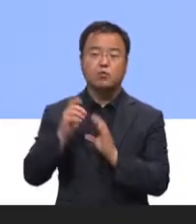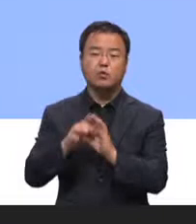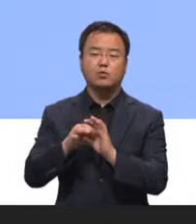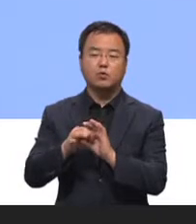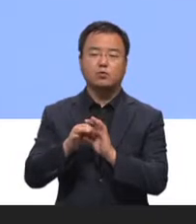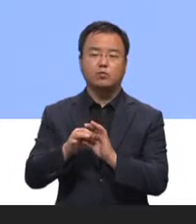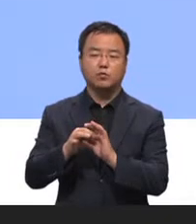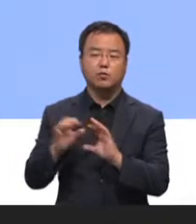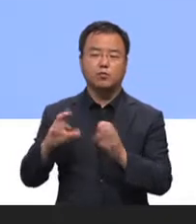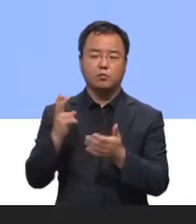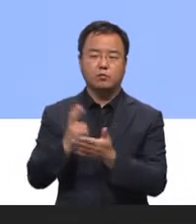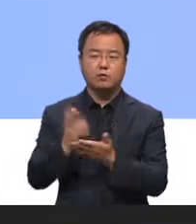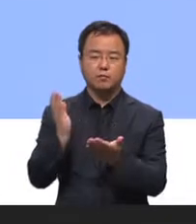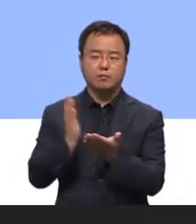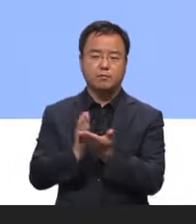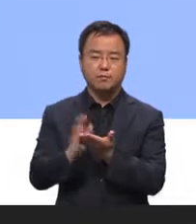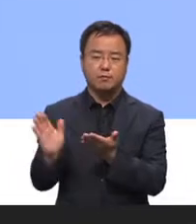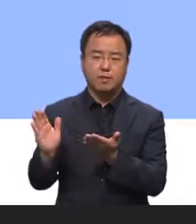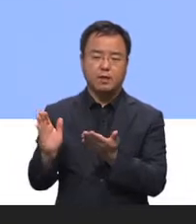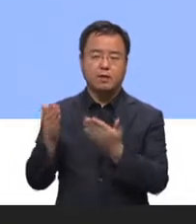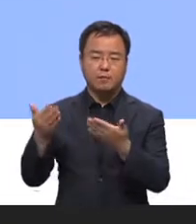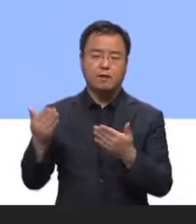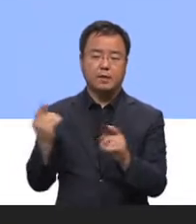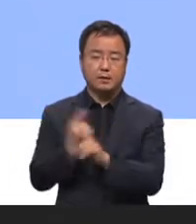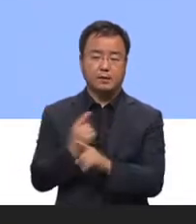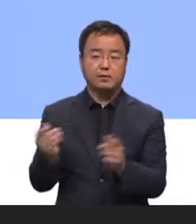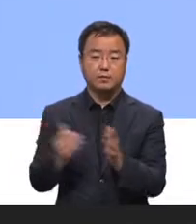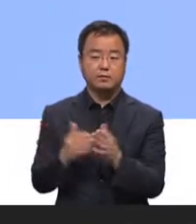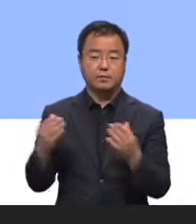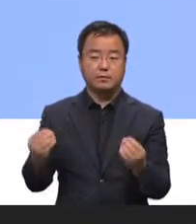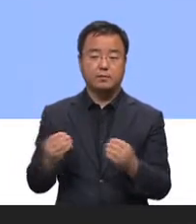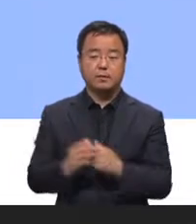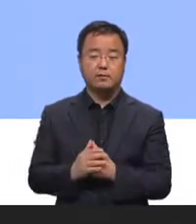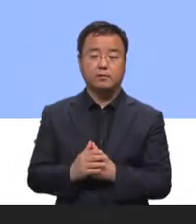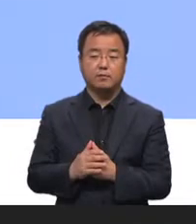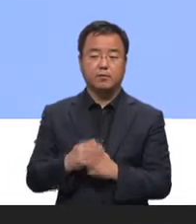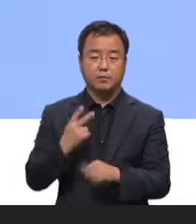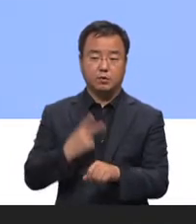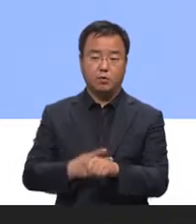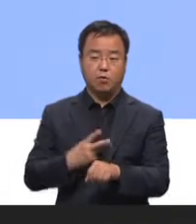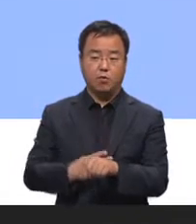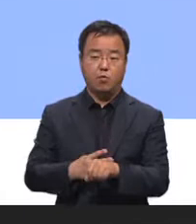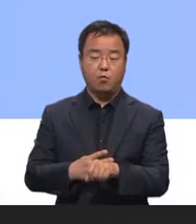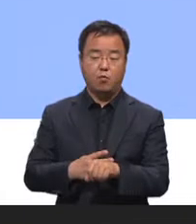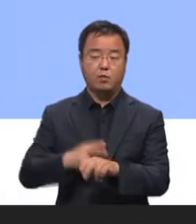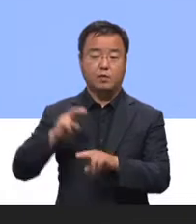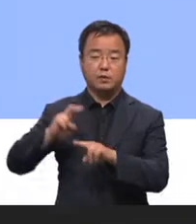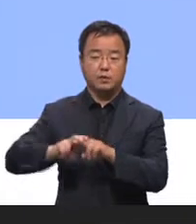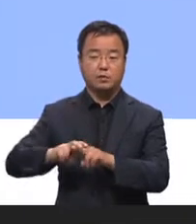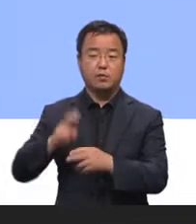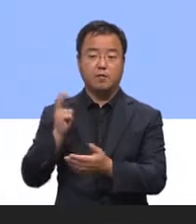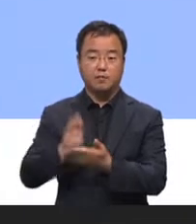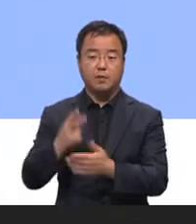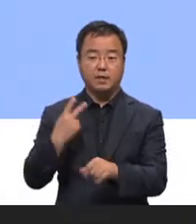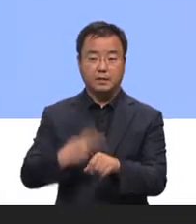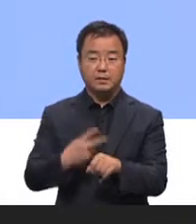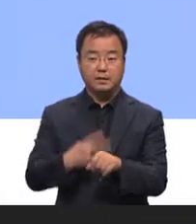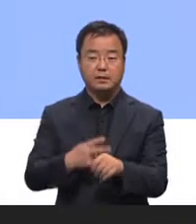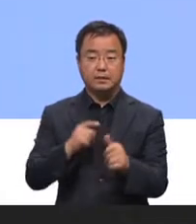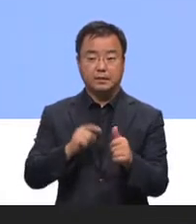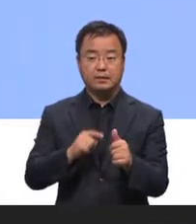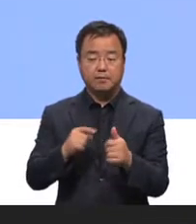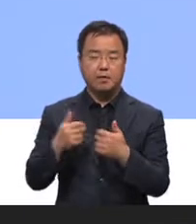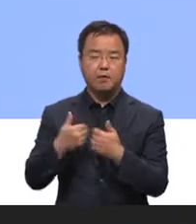이언 판결을 거 나아지고 그런 계정을 했고요 예 에 교원 집업 은 이 선생님에 대한